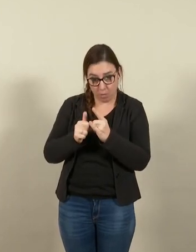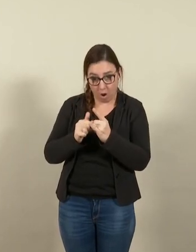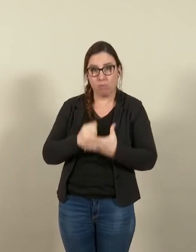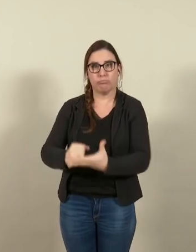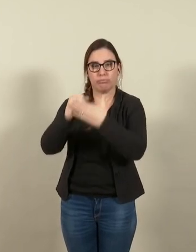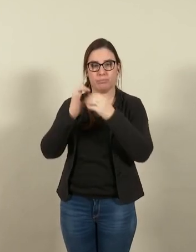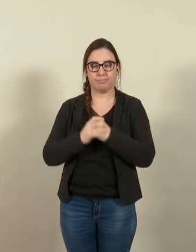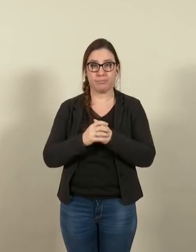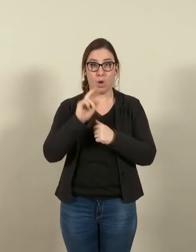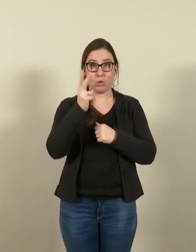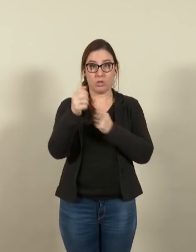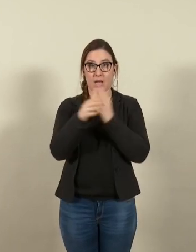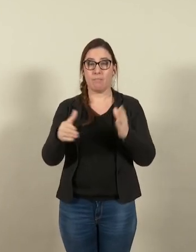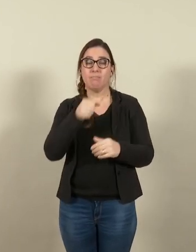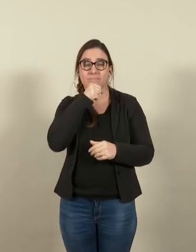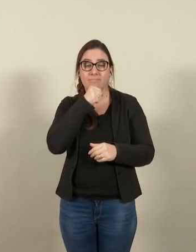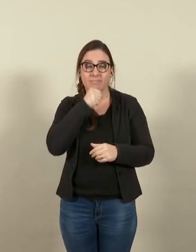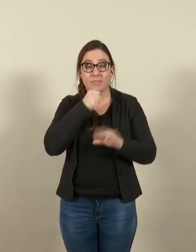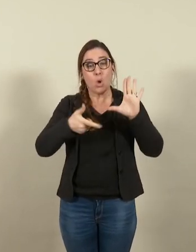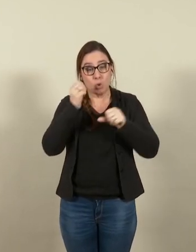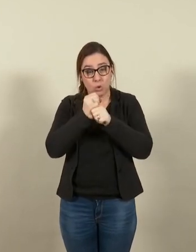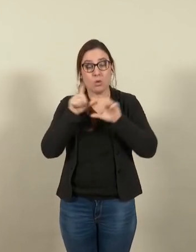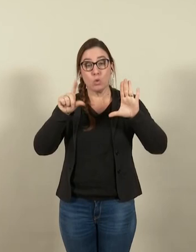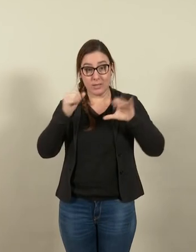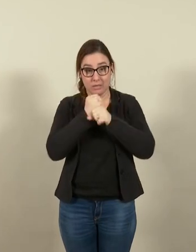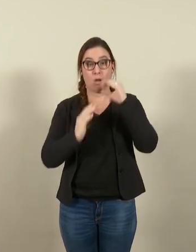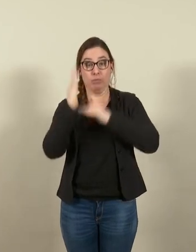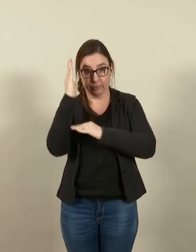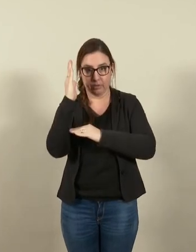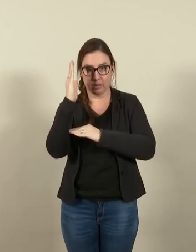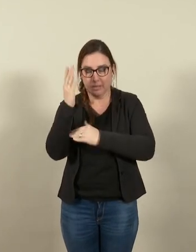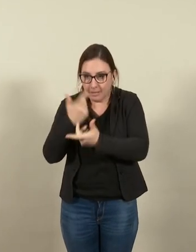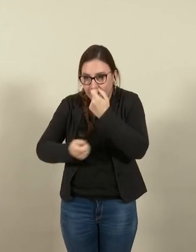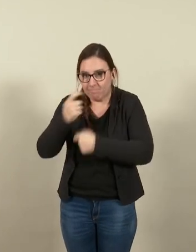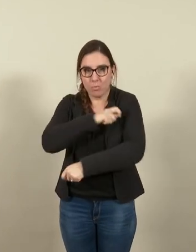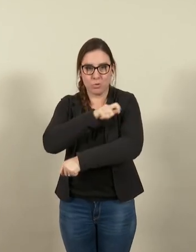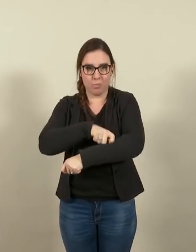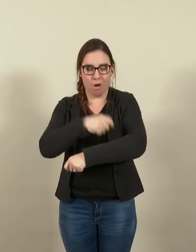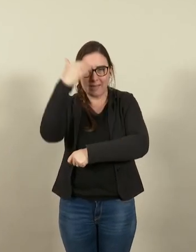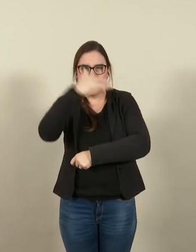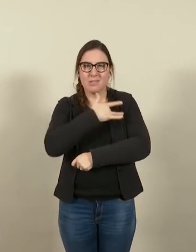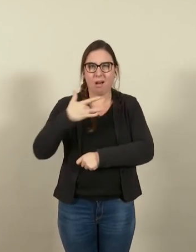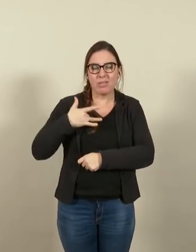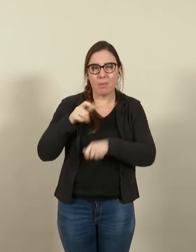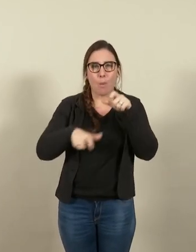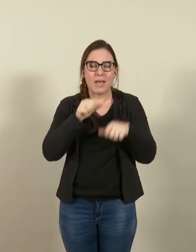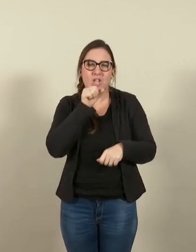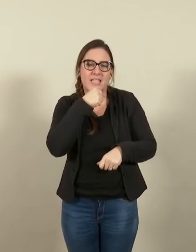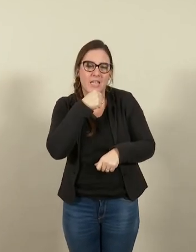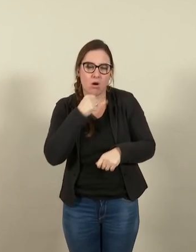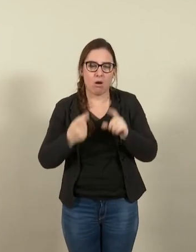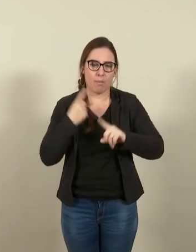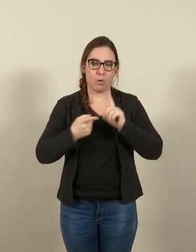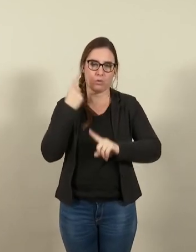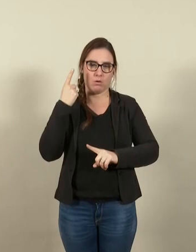catégorie Super senior c'est-à-dire plus de 70 ans on sait l'importance du sport dans la santé des seniors sur